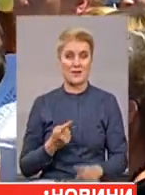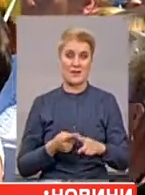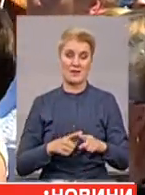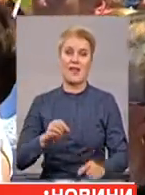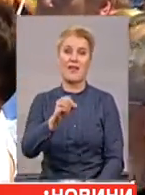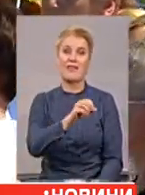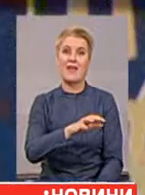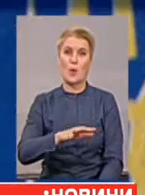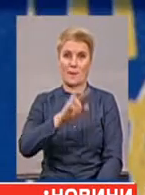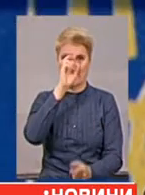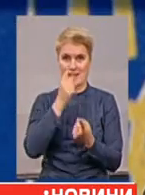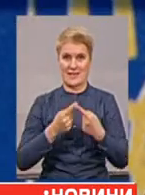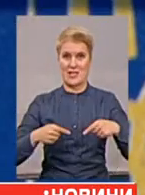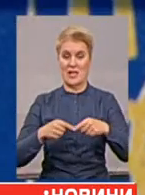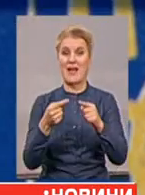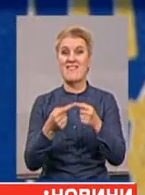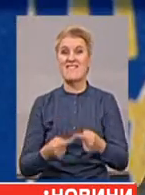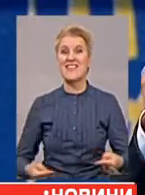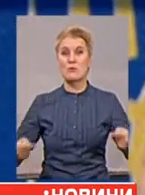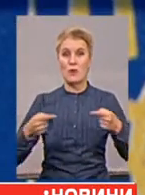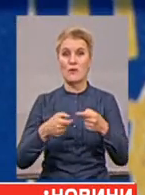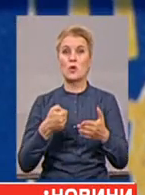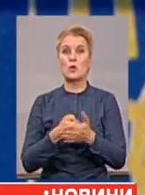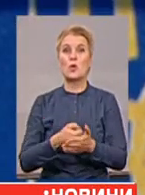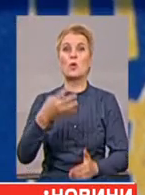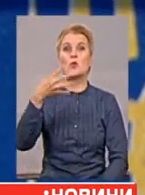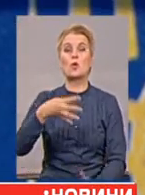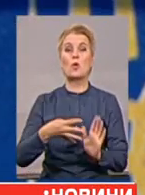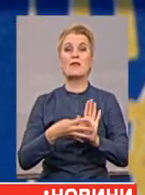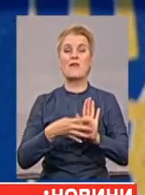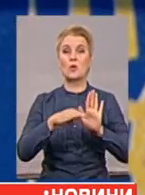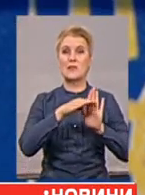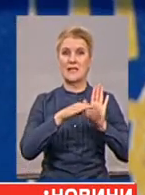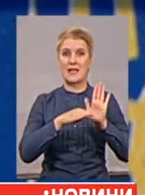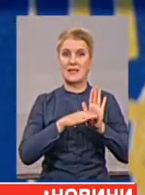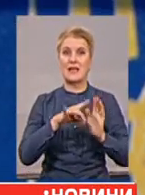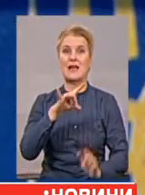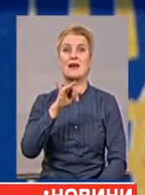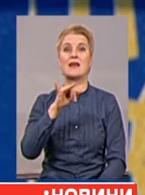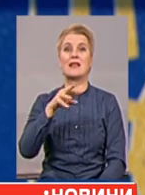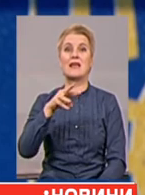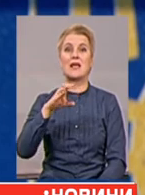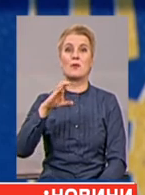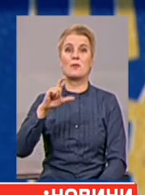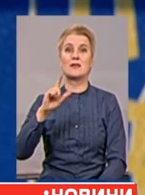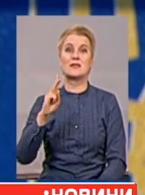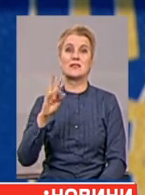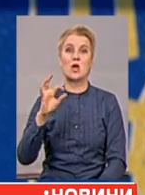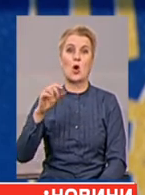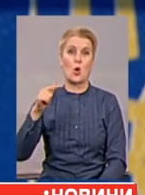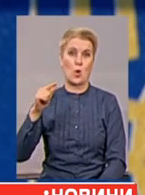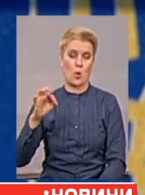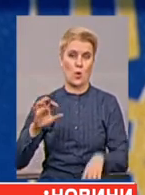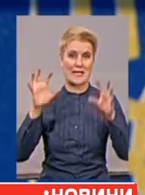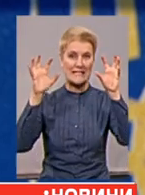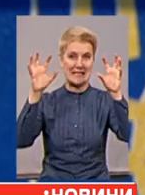держава, відповідно до 49 статті Римського статуту. Чим більший покрок ми демонструємо на